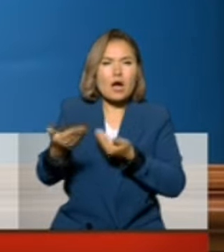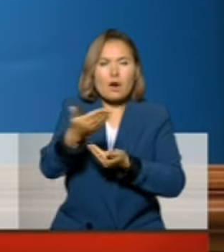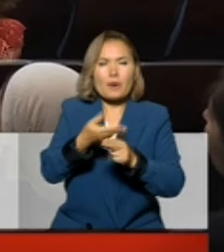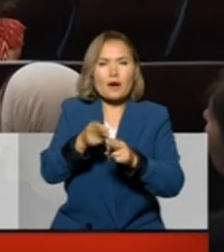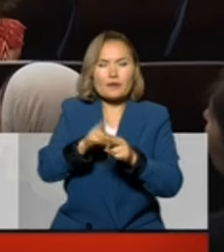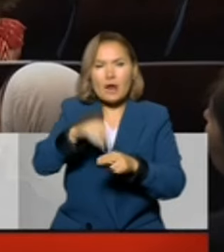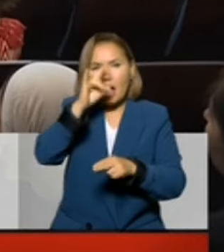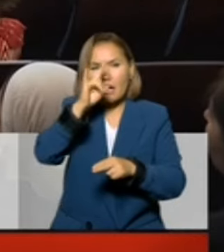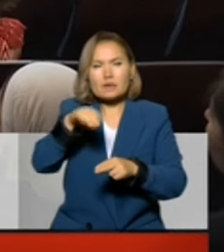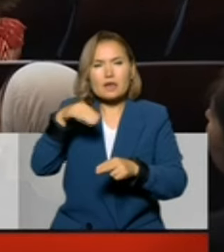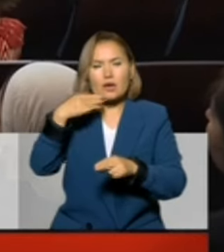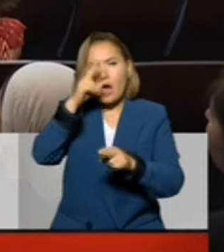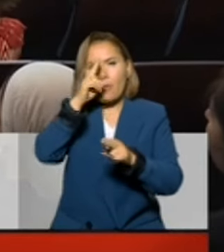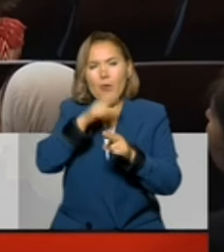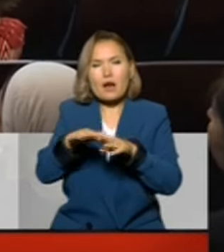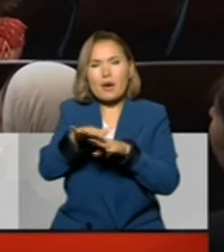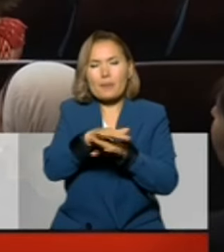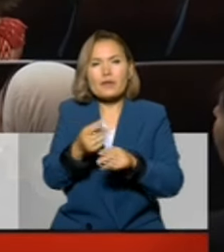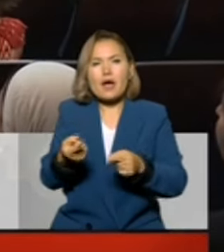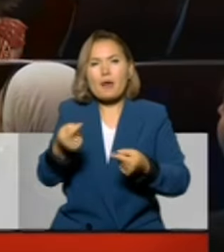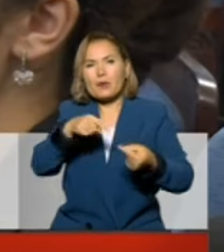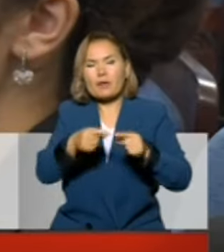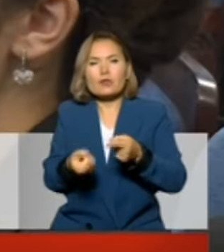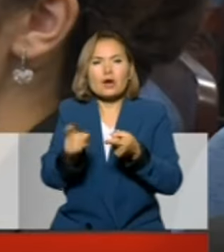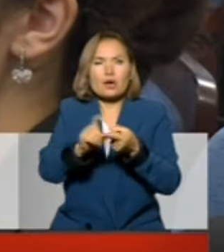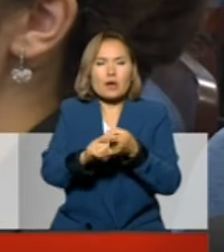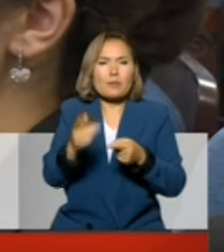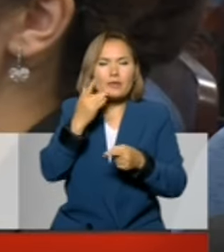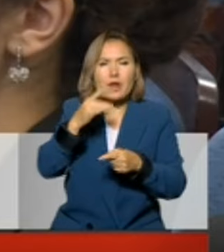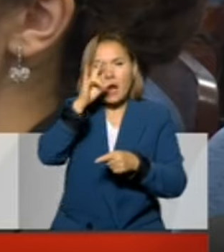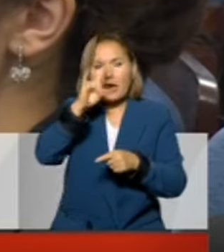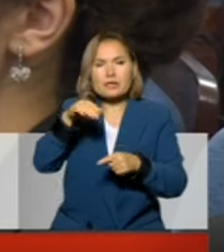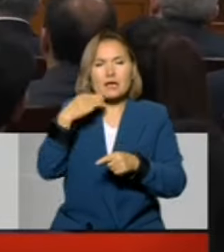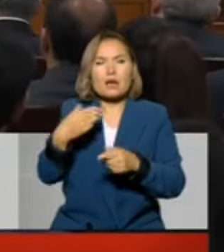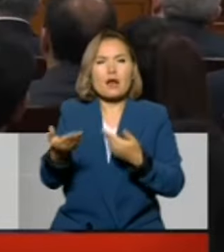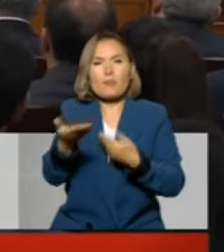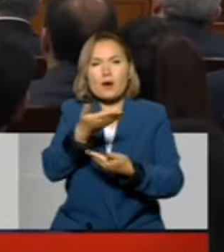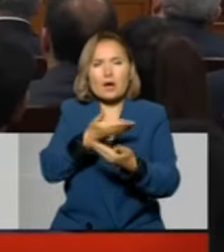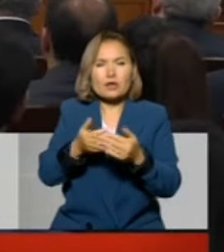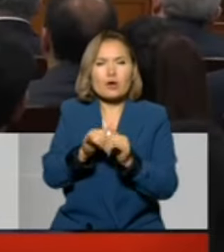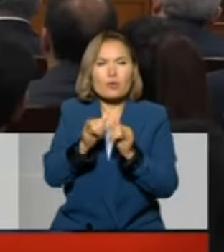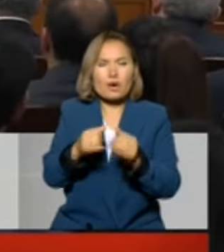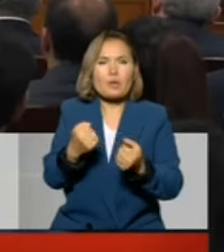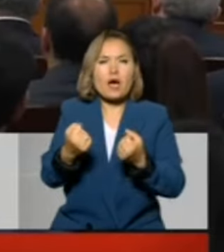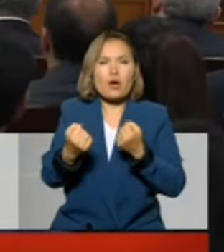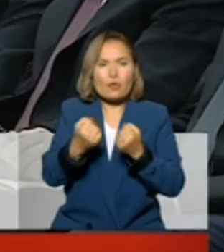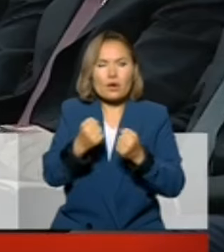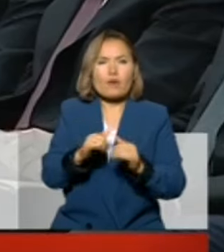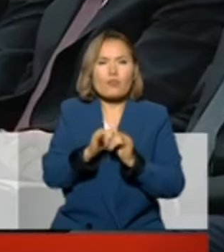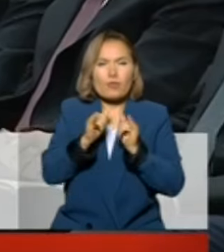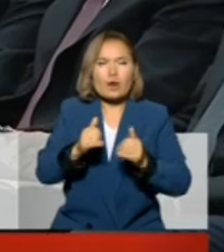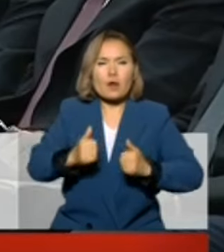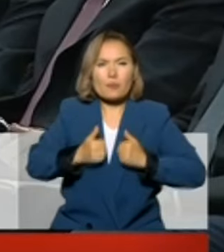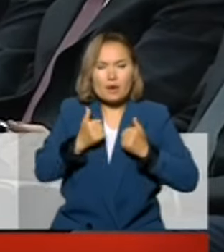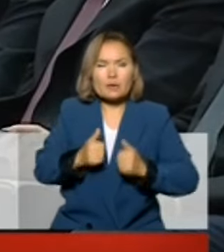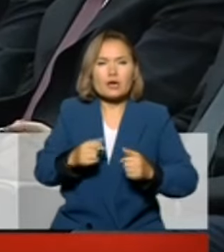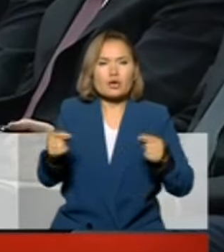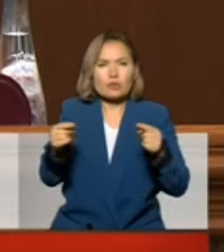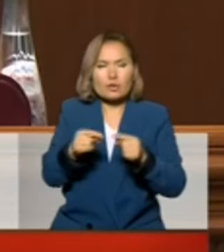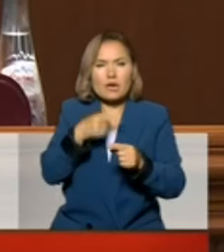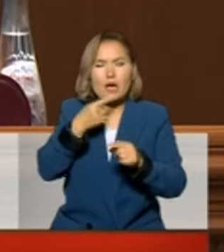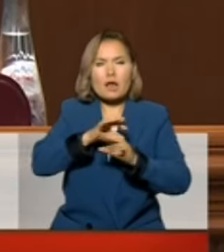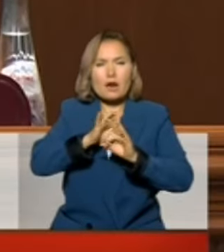қос тарап бауырлас халықтарды бір-біріне жақындастыруға, қазақ-тәжік қатынасын жан-жақты нығайтуға ұмтылатынын тағы да растағанын